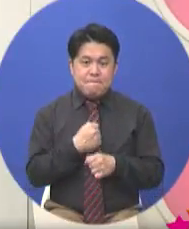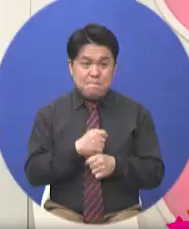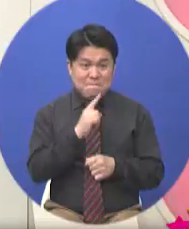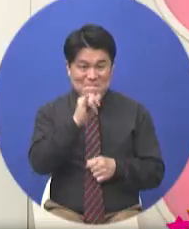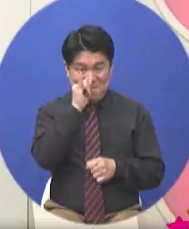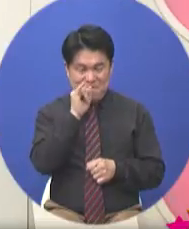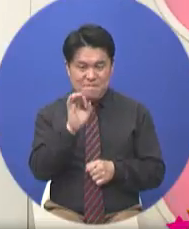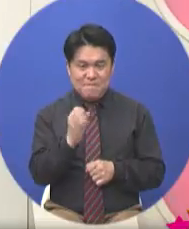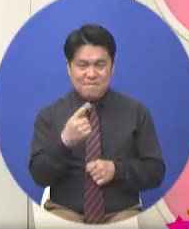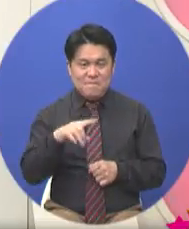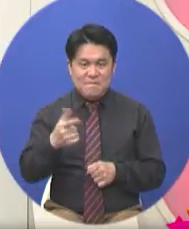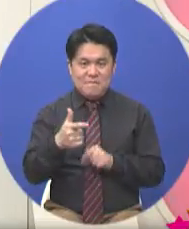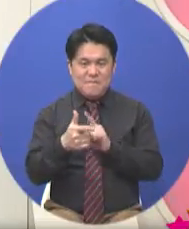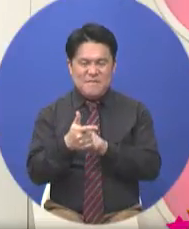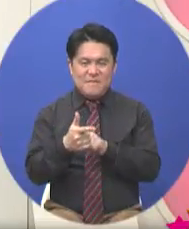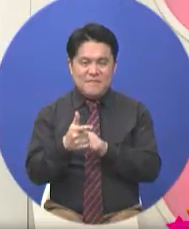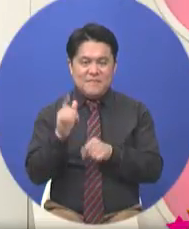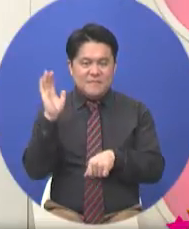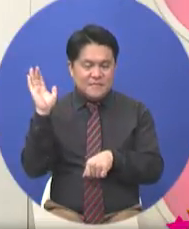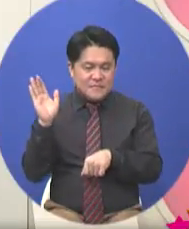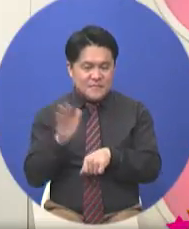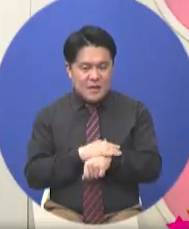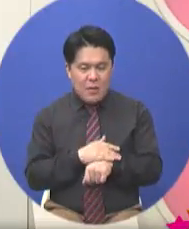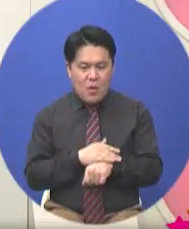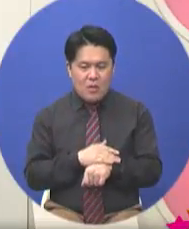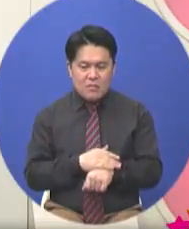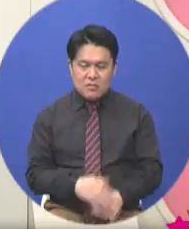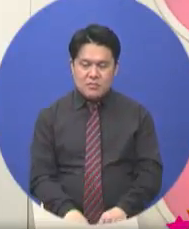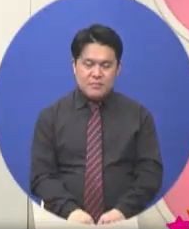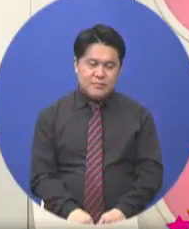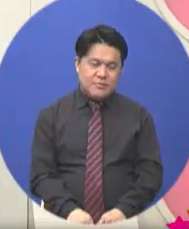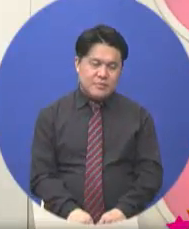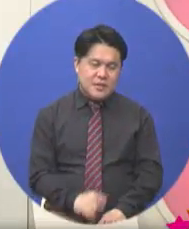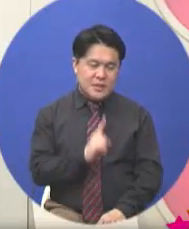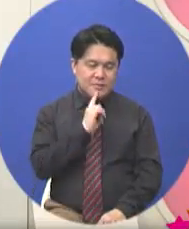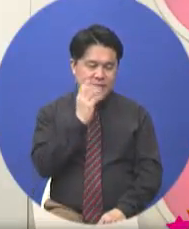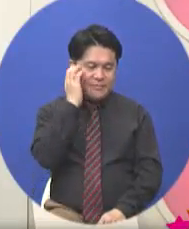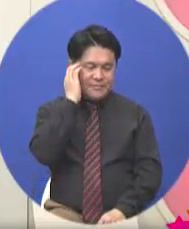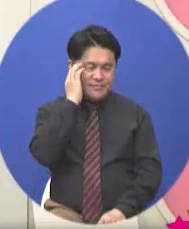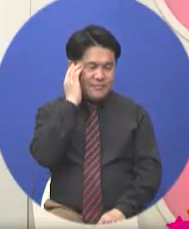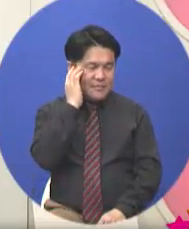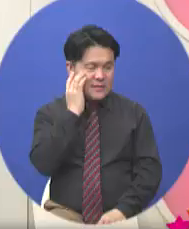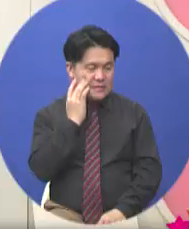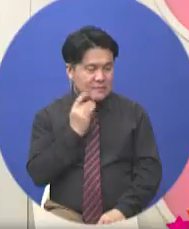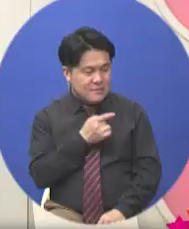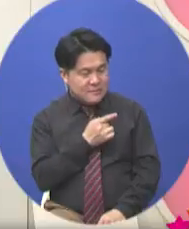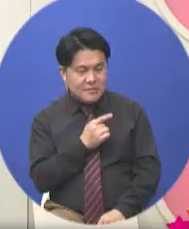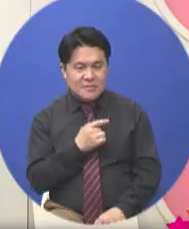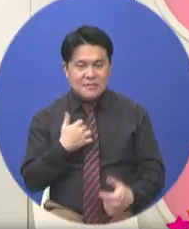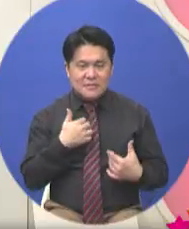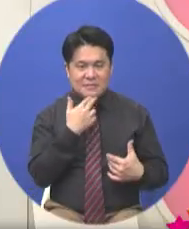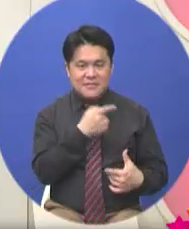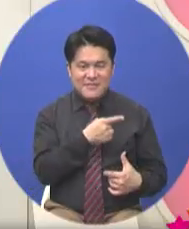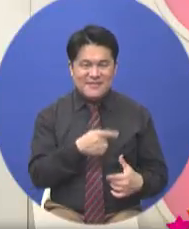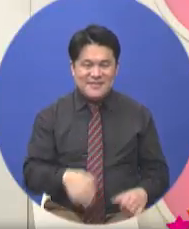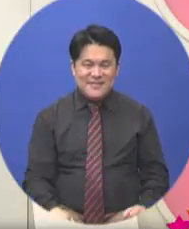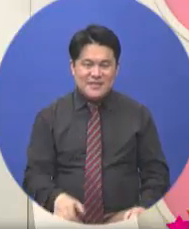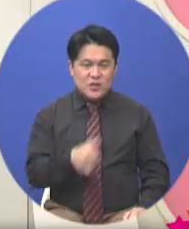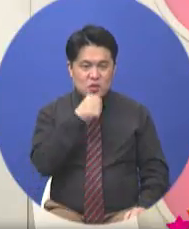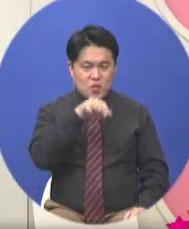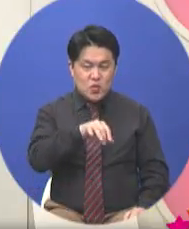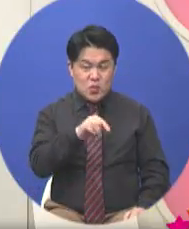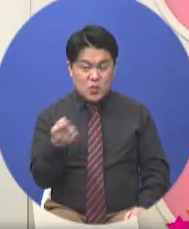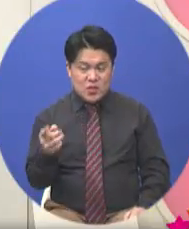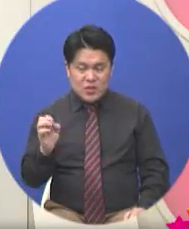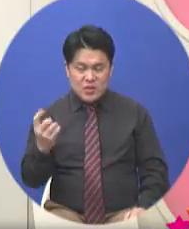말이지만 오산을 잘못 알면 큰 오산이다. 어머, 네. 그러니까 그만큼 네. 오산이 참 좋은 동네야. 수원 옆에 네,